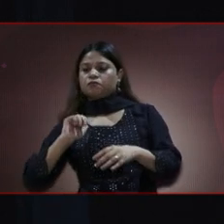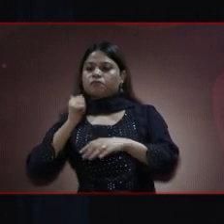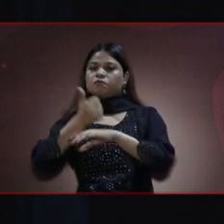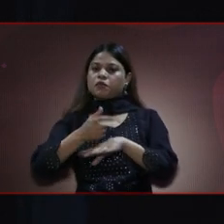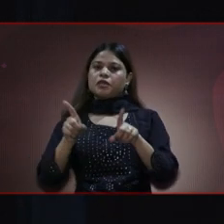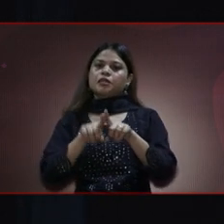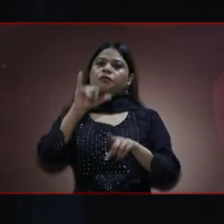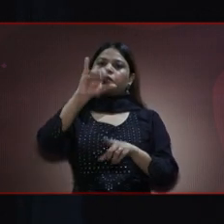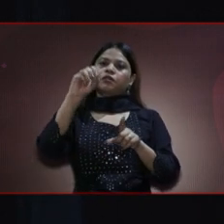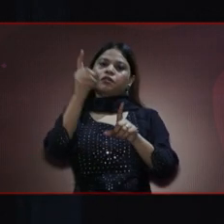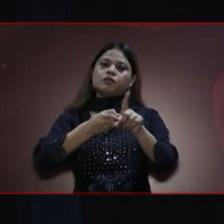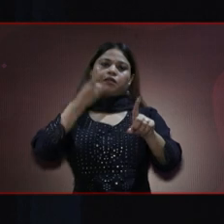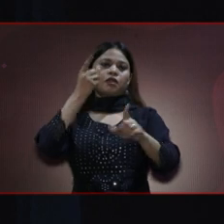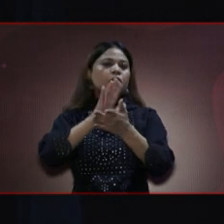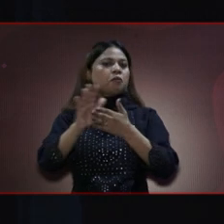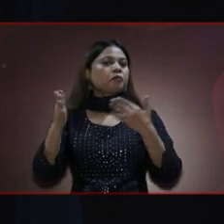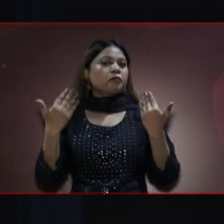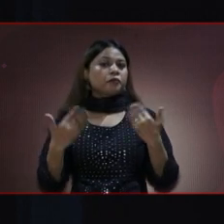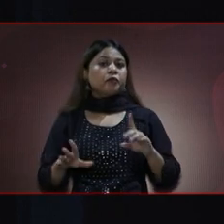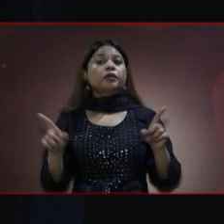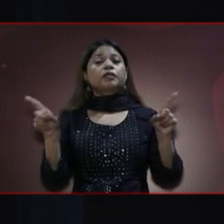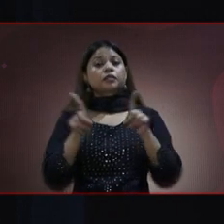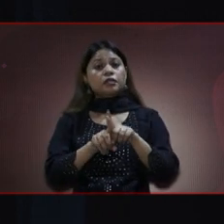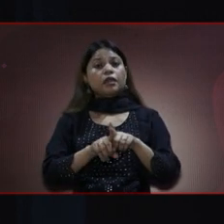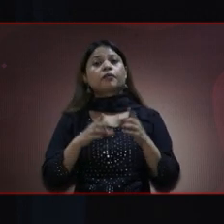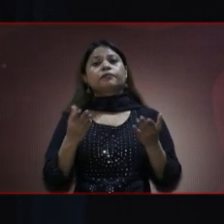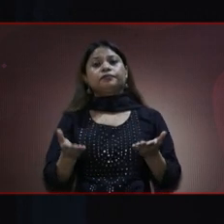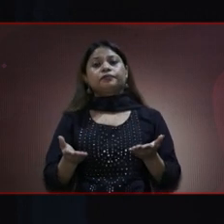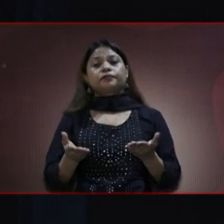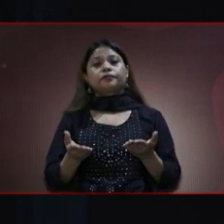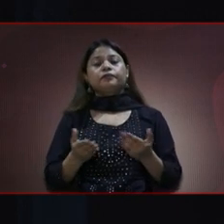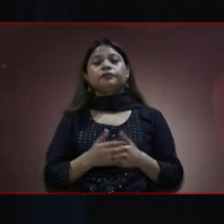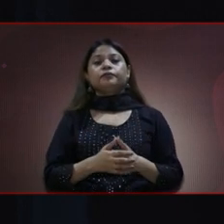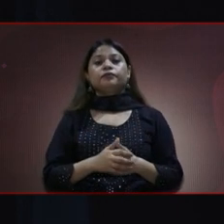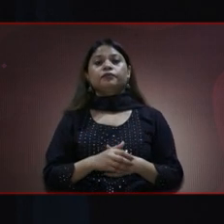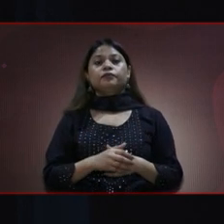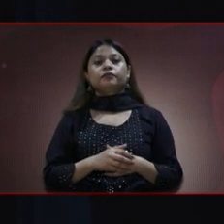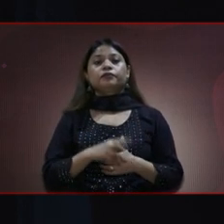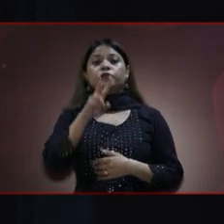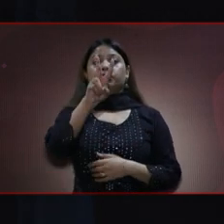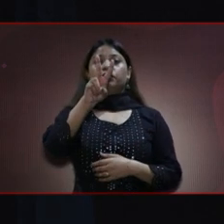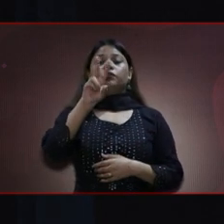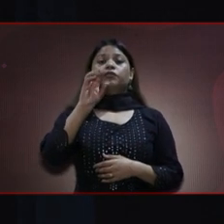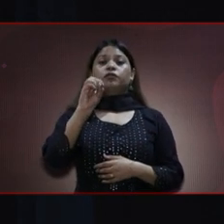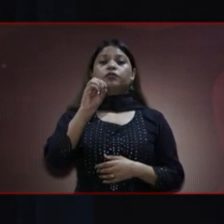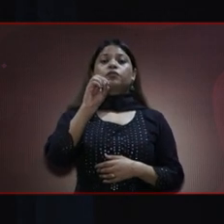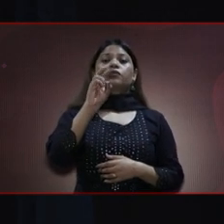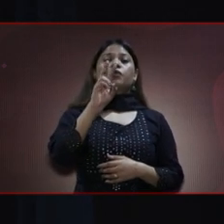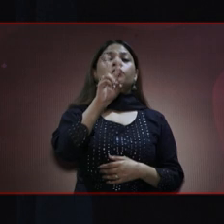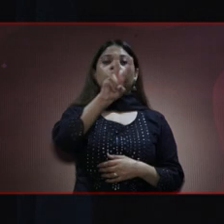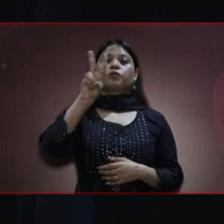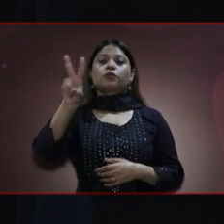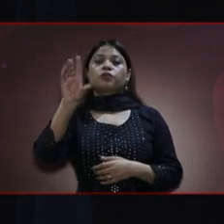गया, ये 60 साल में NCERT ने 220 करोड़